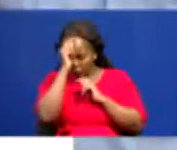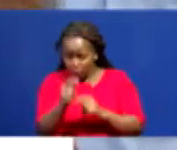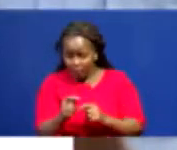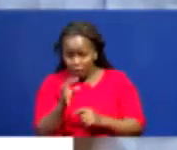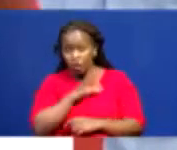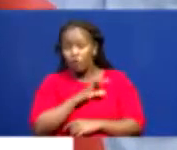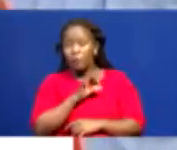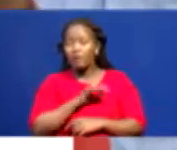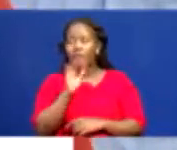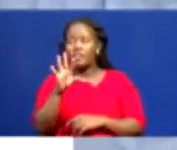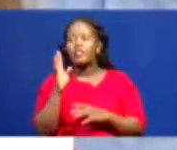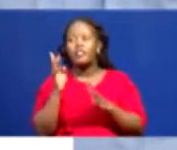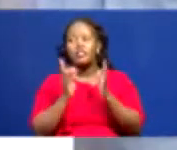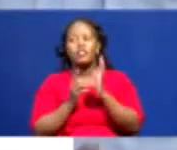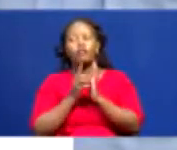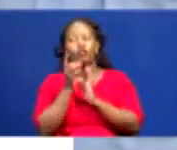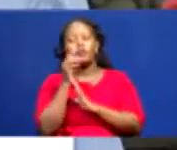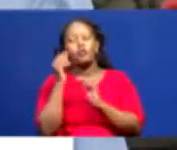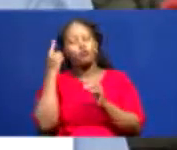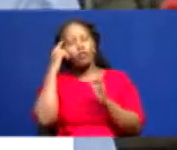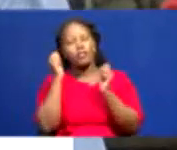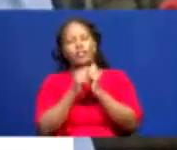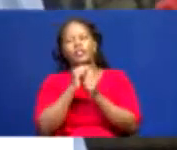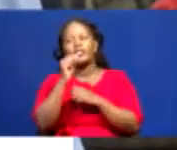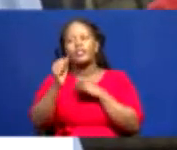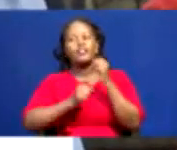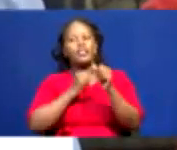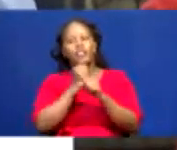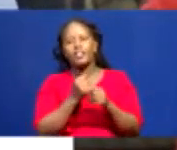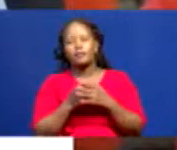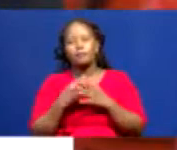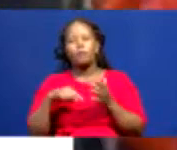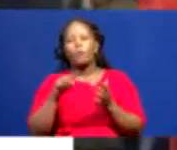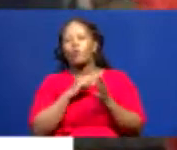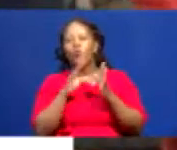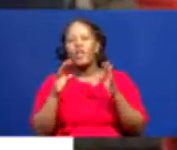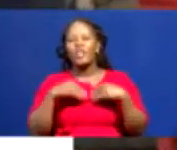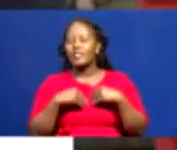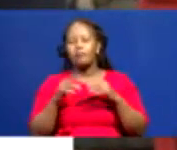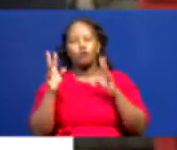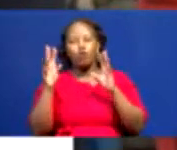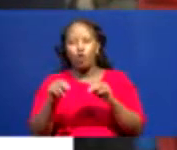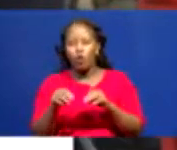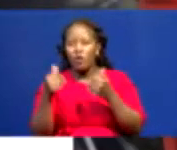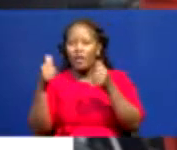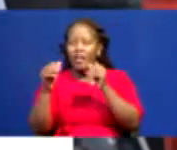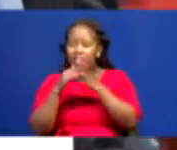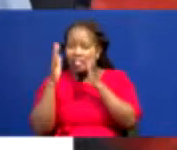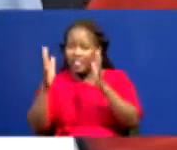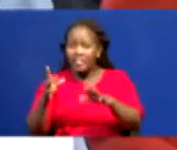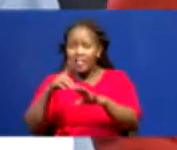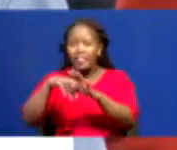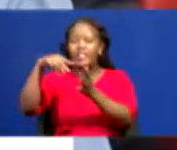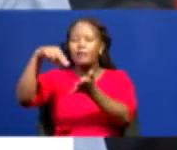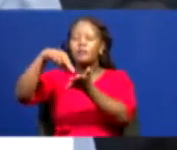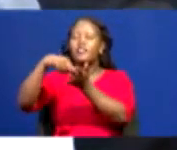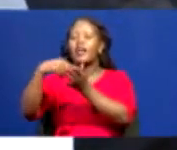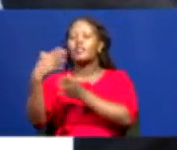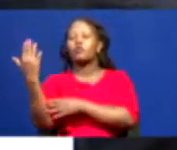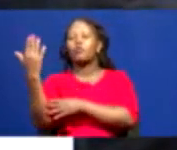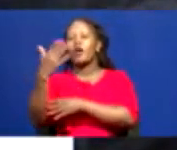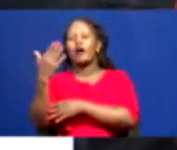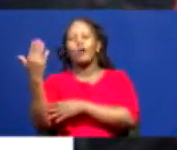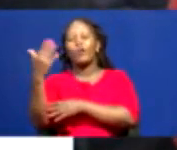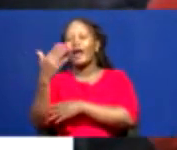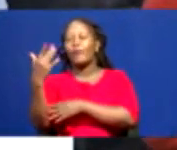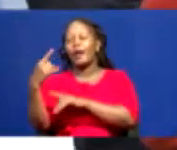ya kazi yake iliyo ambayo ameifanya miaka 10. Hatuwezi kubali kuona kila kiongozi akizimama. Mambo yake